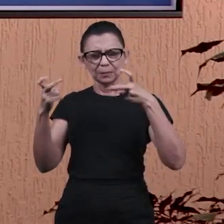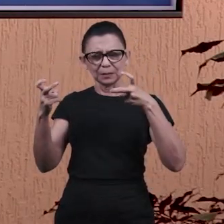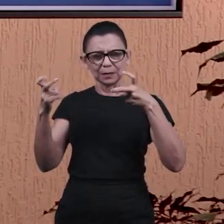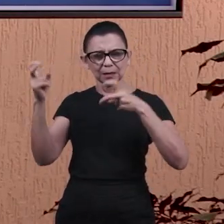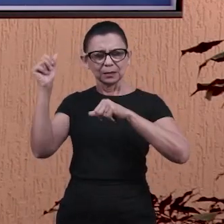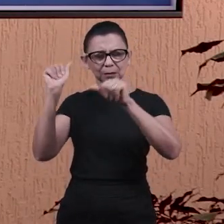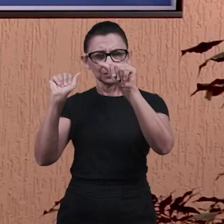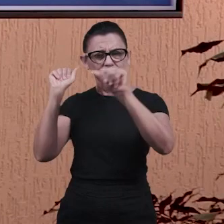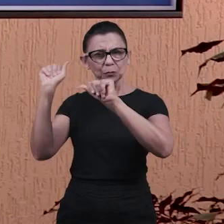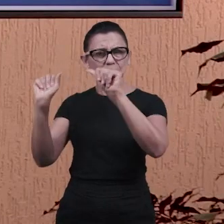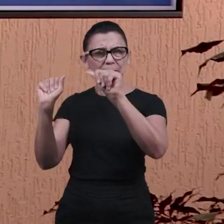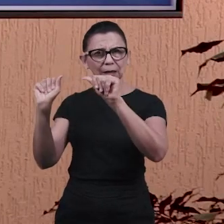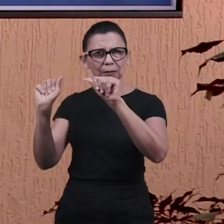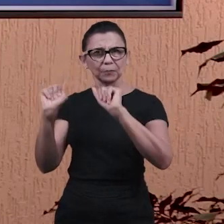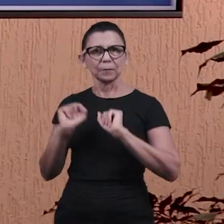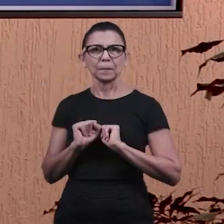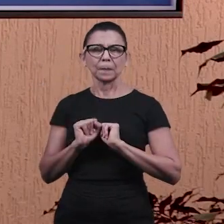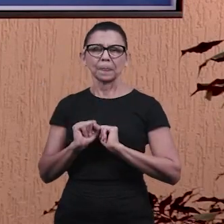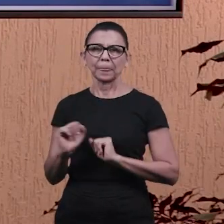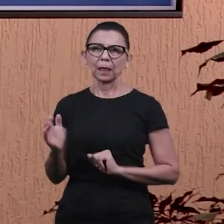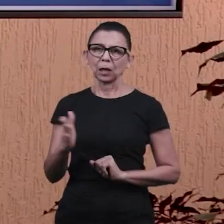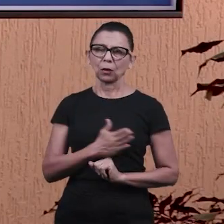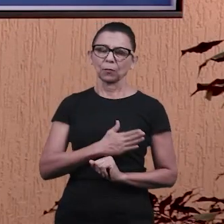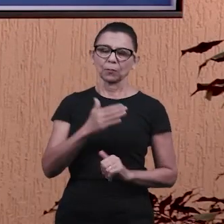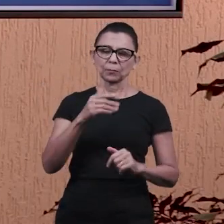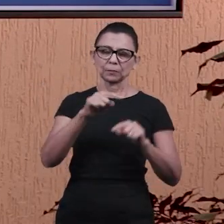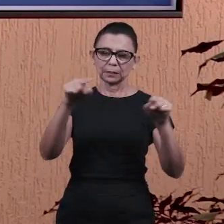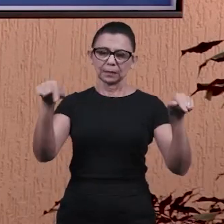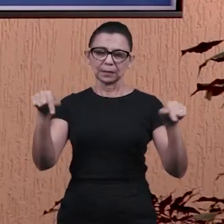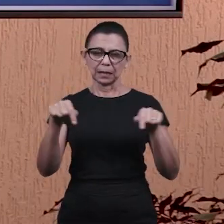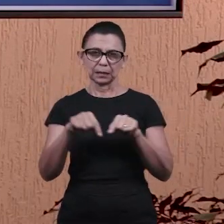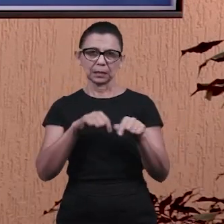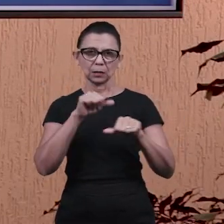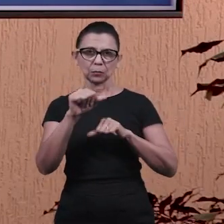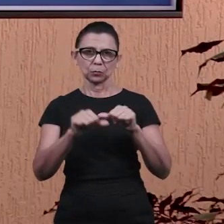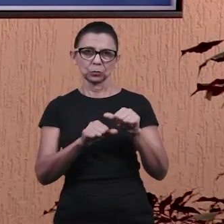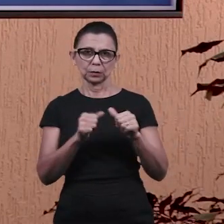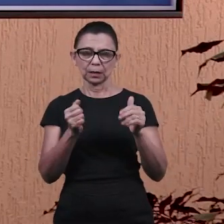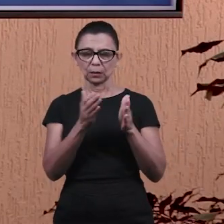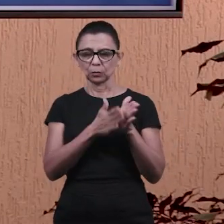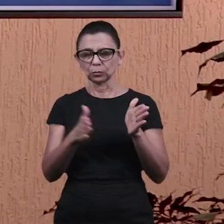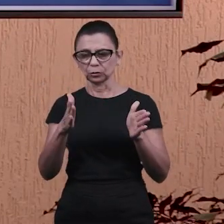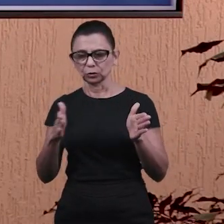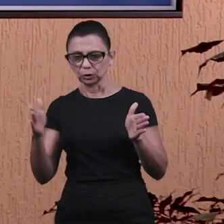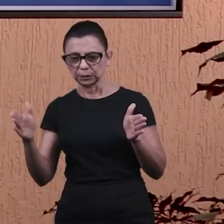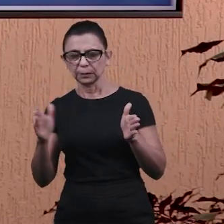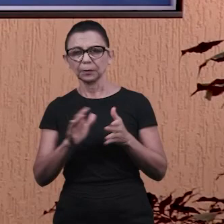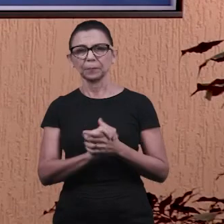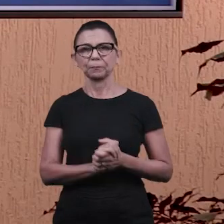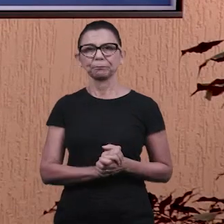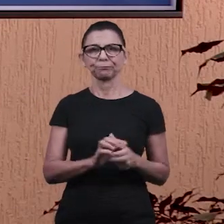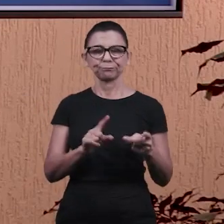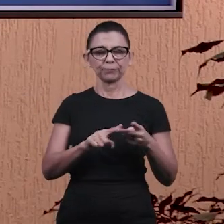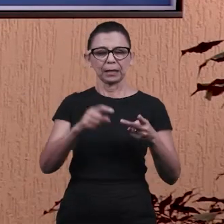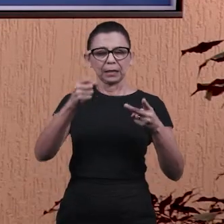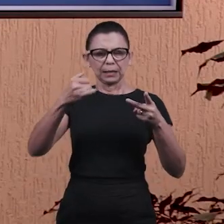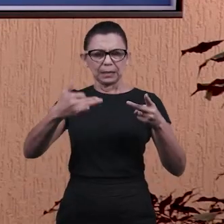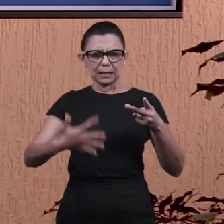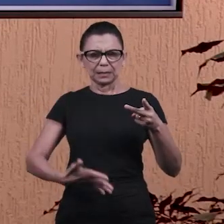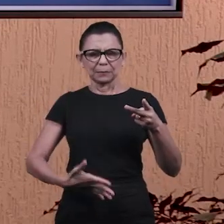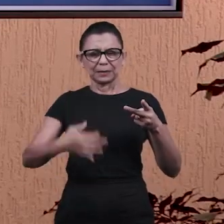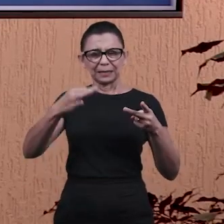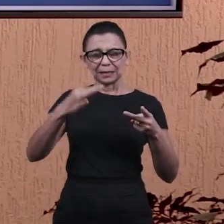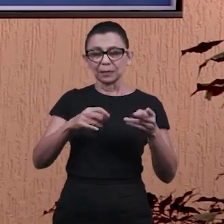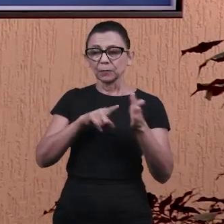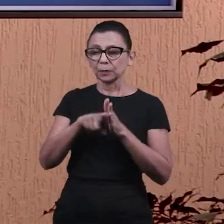faire en classe? L'orientation, la routine de l'étude, expliquer, donner des expressions plus